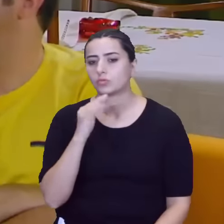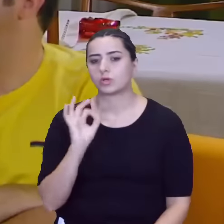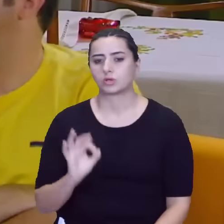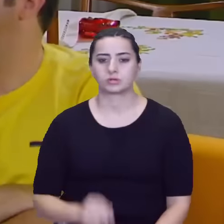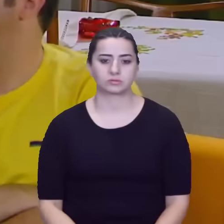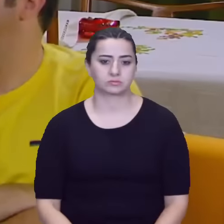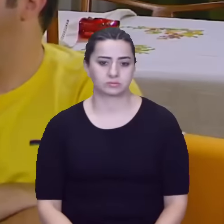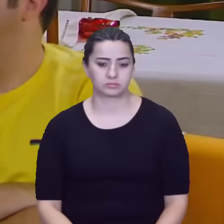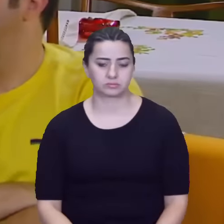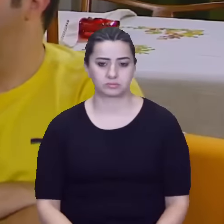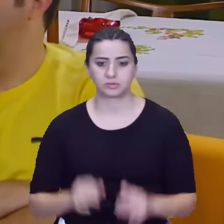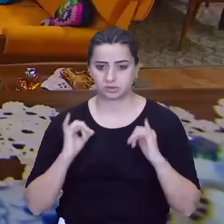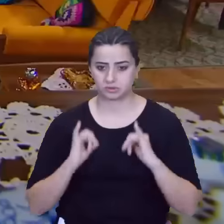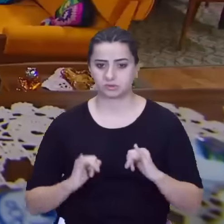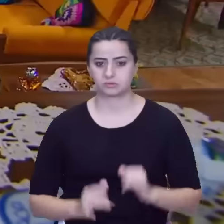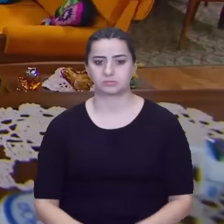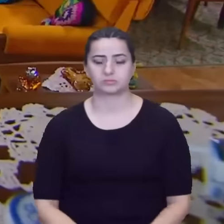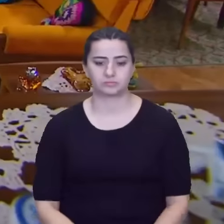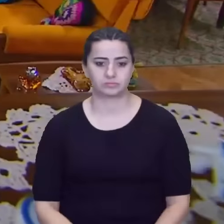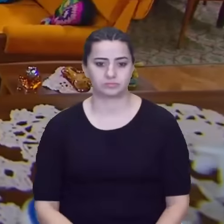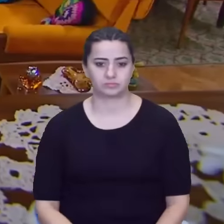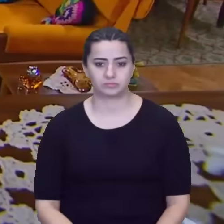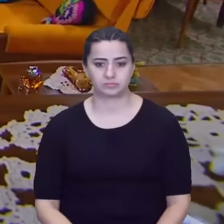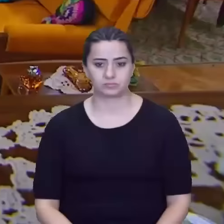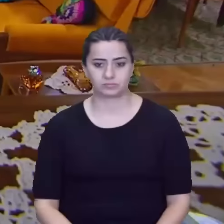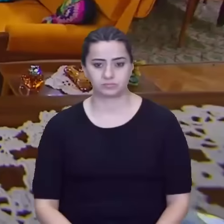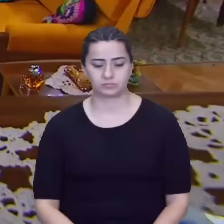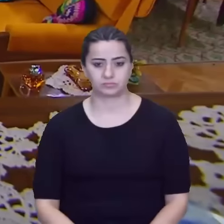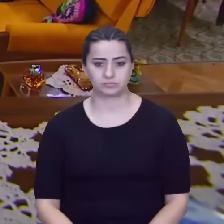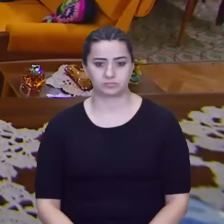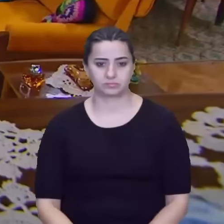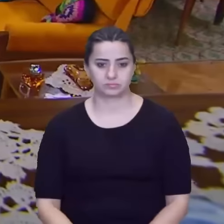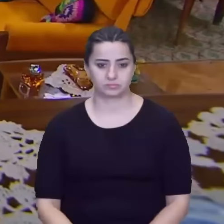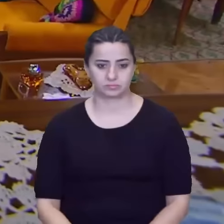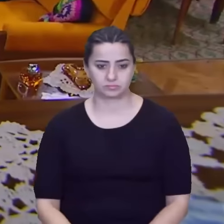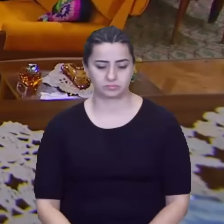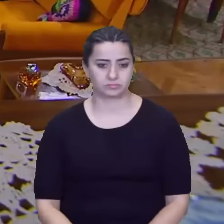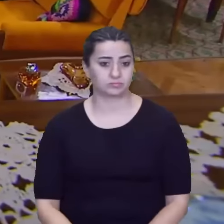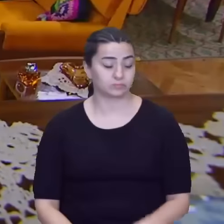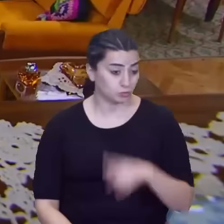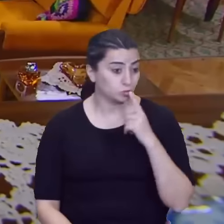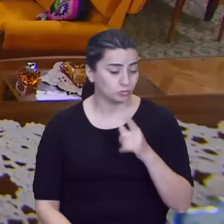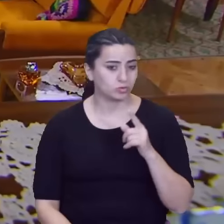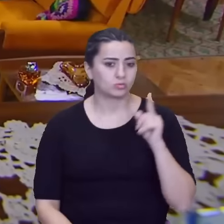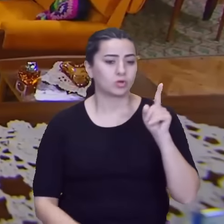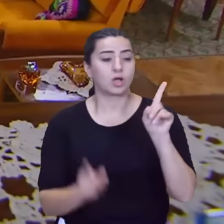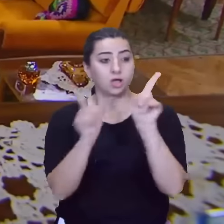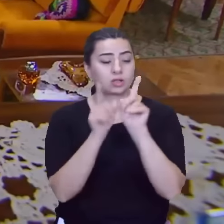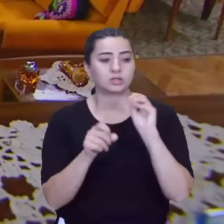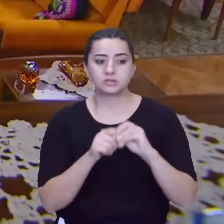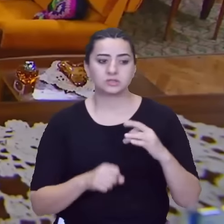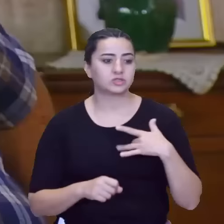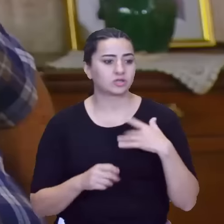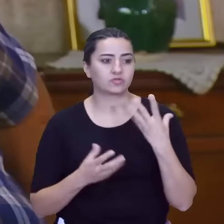de basamayacak herhalde. Dinleniyor evde. Masada Nazlı ile elma sayıyorlar. Ya zaten size bir söyleyeyim mi? Bu anten işi çok insanın